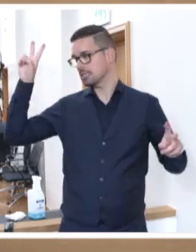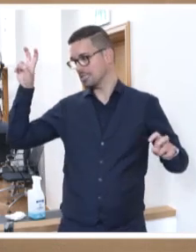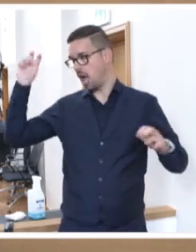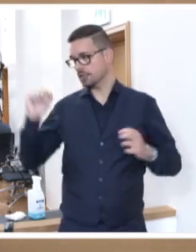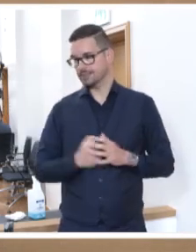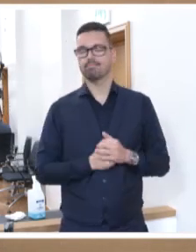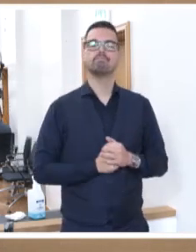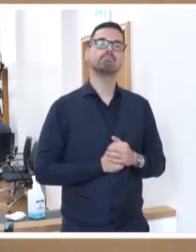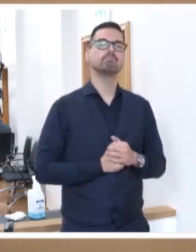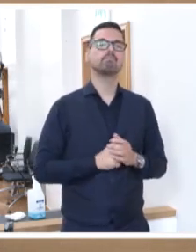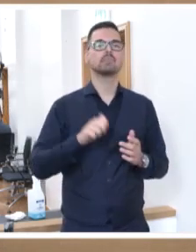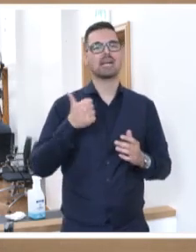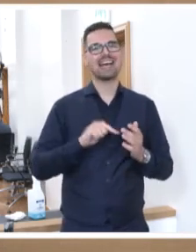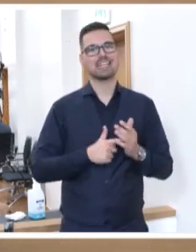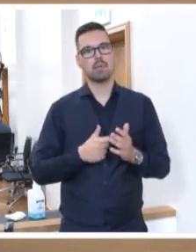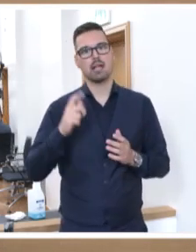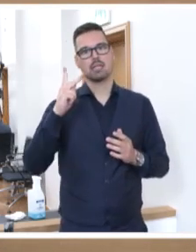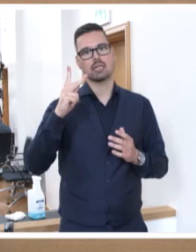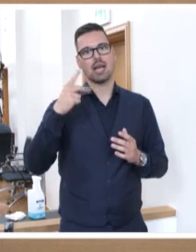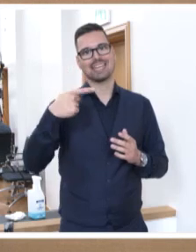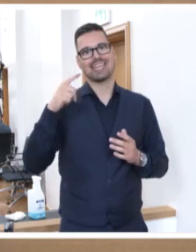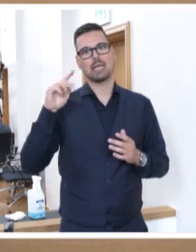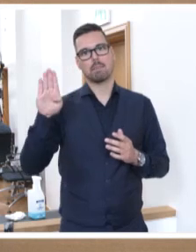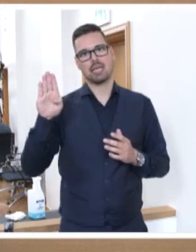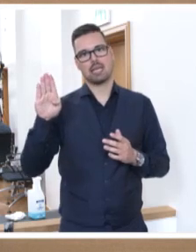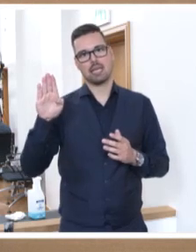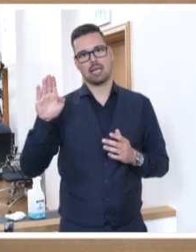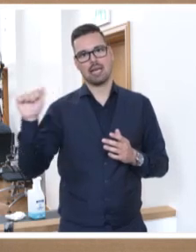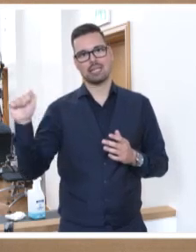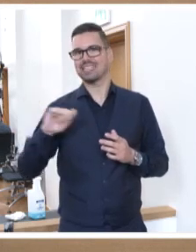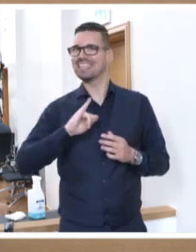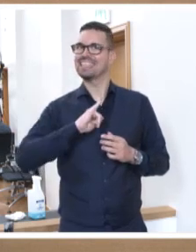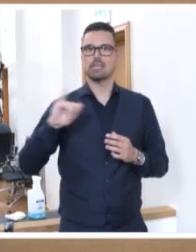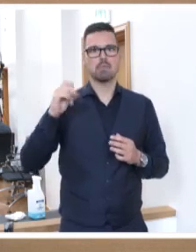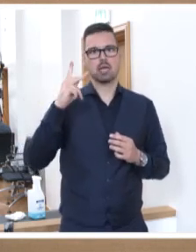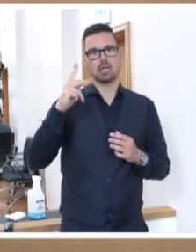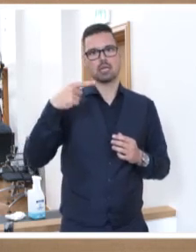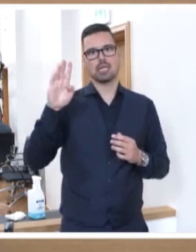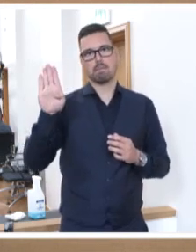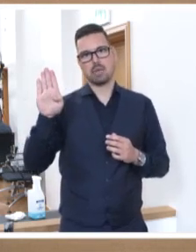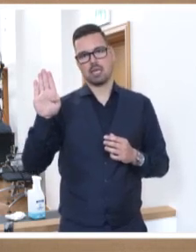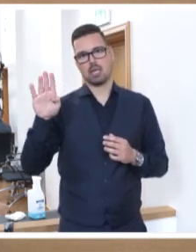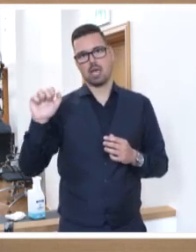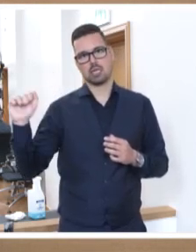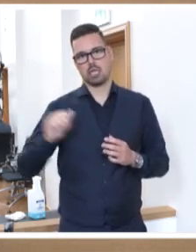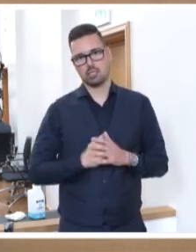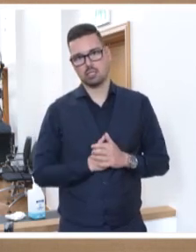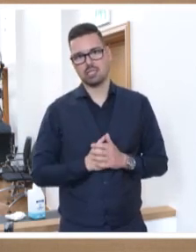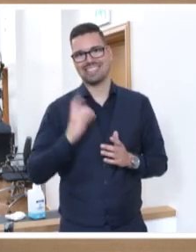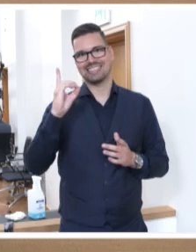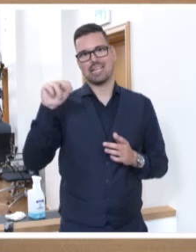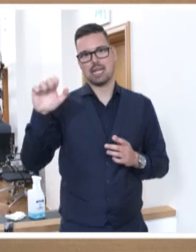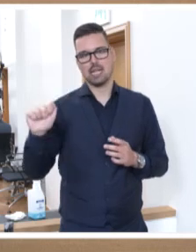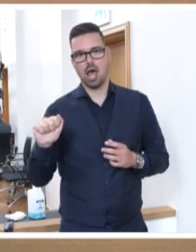Erlaubnis, einmal KGB-Agent, immer KGB-Agent. Die DNA